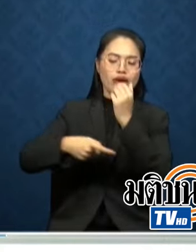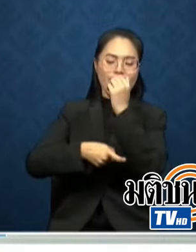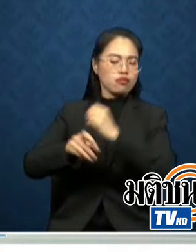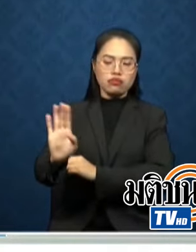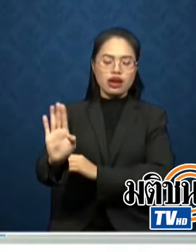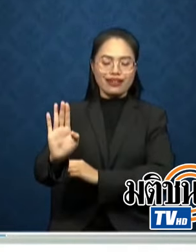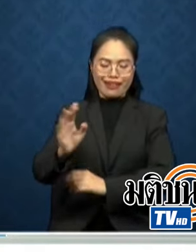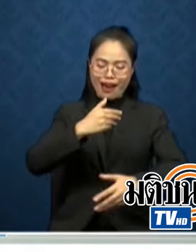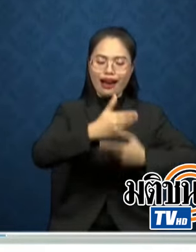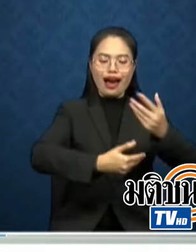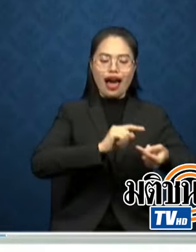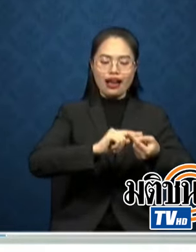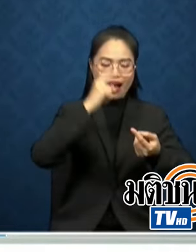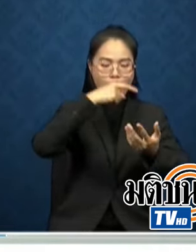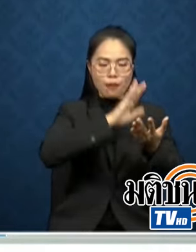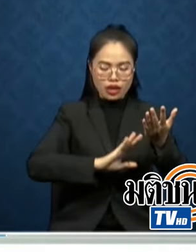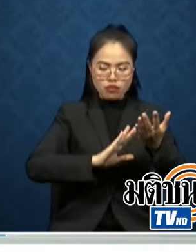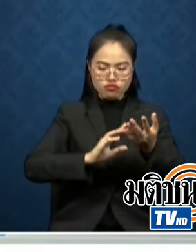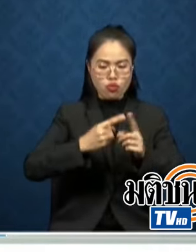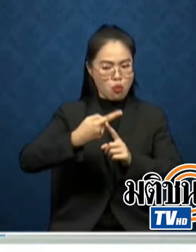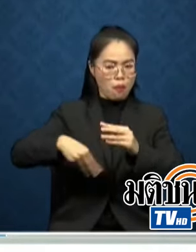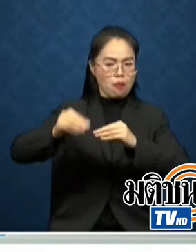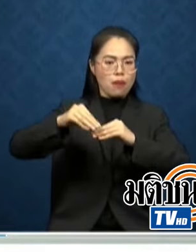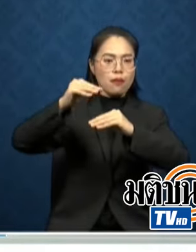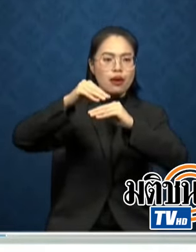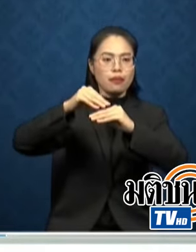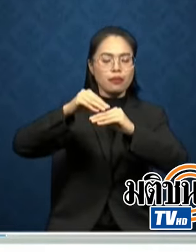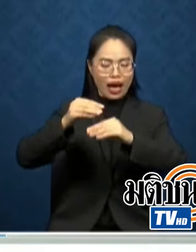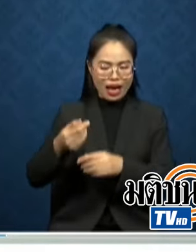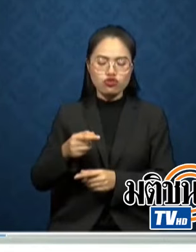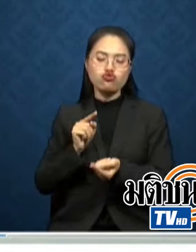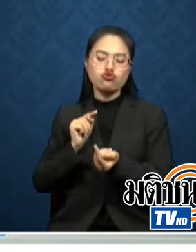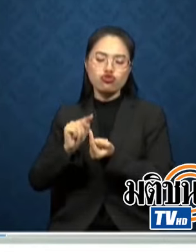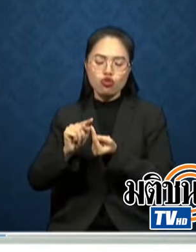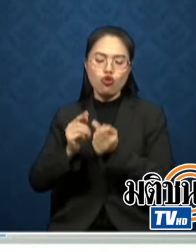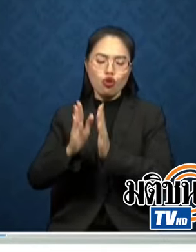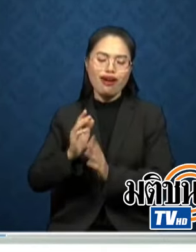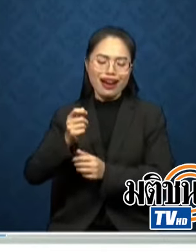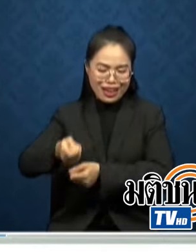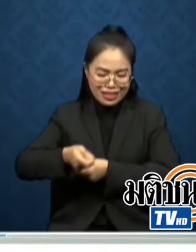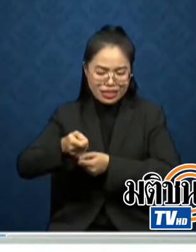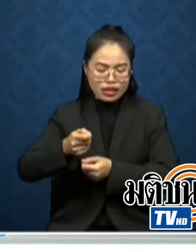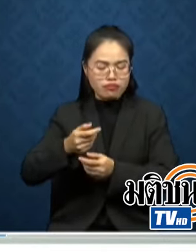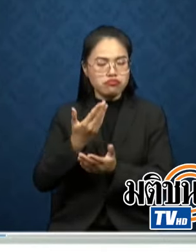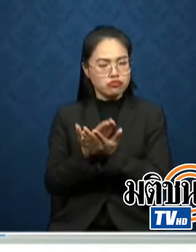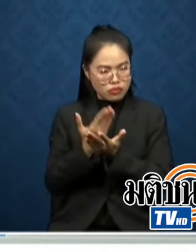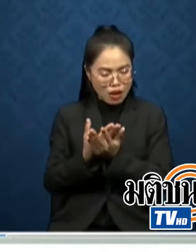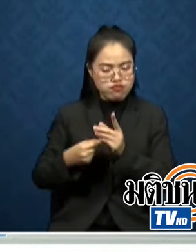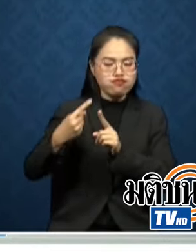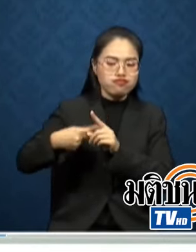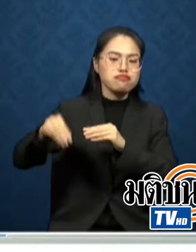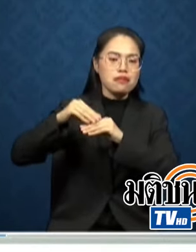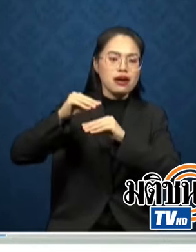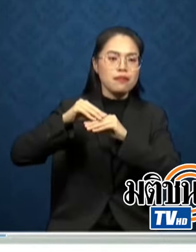ในประเทศไทยเนี่ยมีราคาสูงขึ้นพี่น้องเกษตรกรก็มีรายได้สูงขึ้นอีกนะครับเรื่องของการลงทุนจากต่างประเทศนะครับ